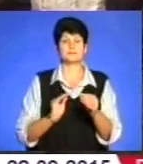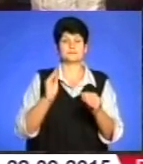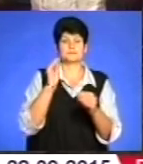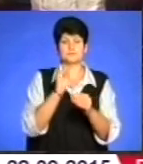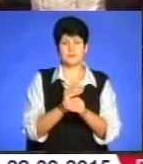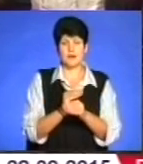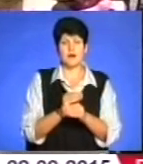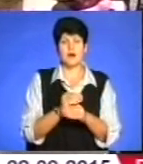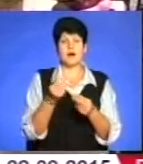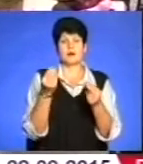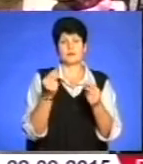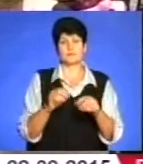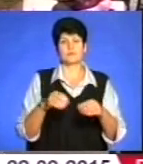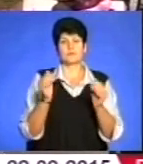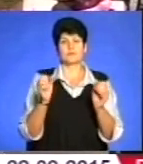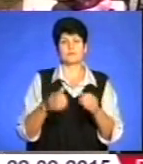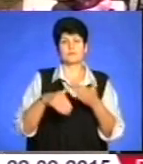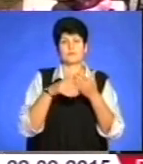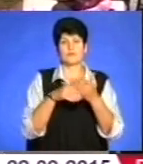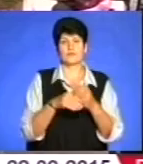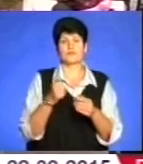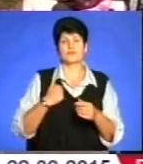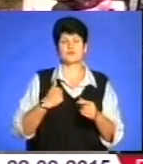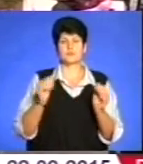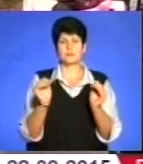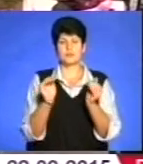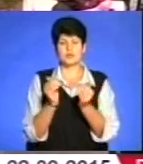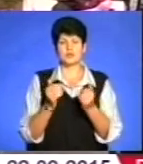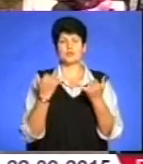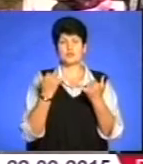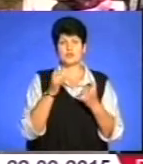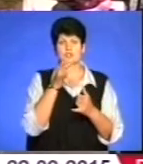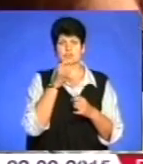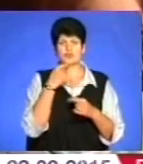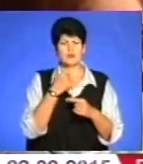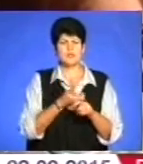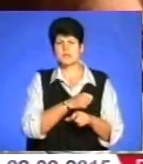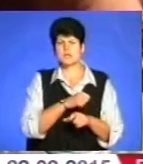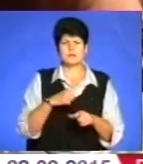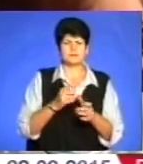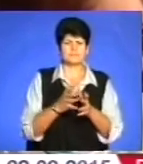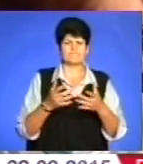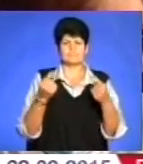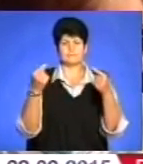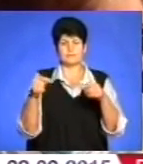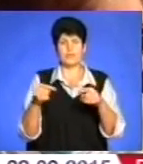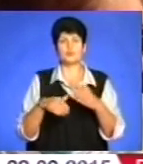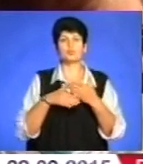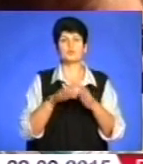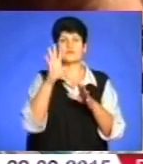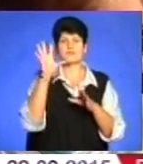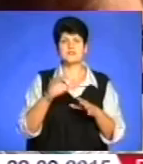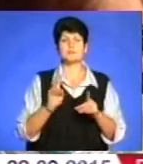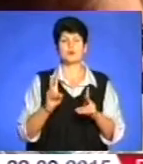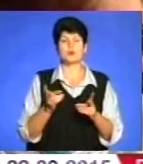а пожертв для військових усе менше. Волонтери називають нинішній час найбільш кризовим, а допомогти усім, хто до них